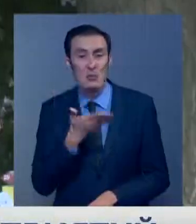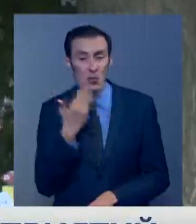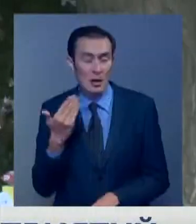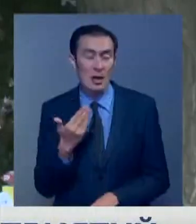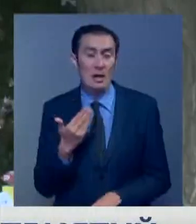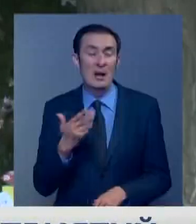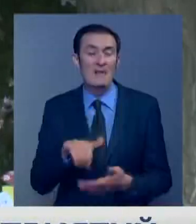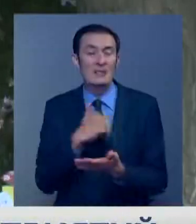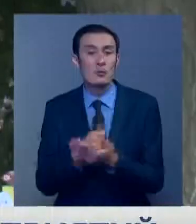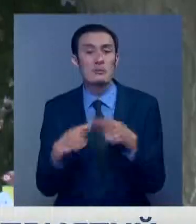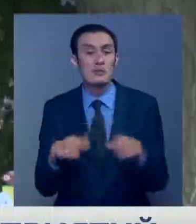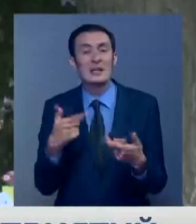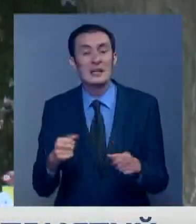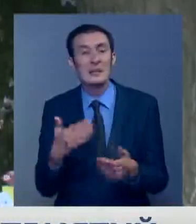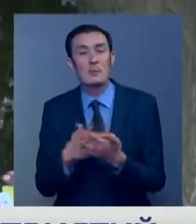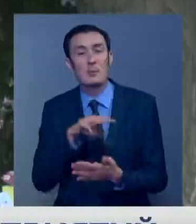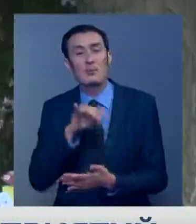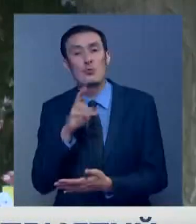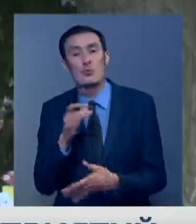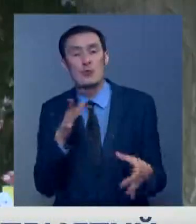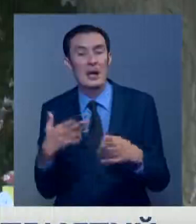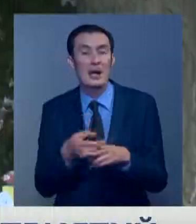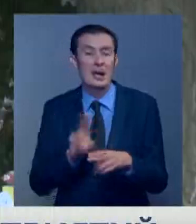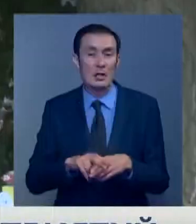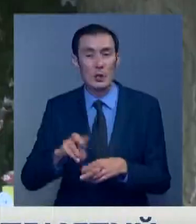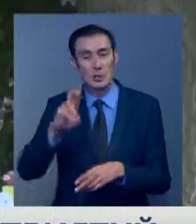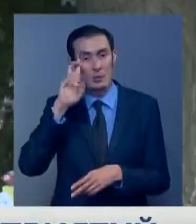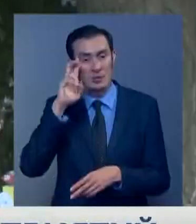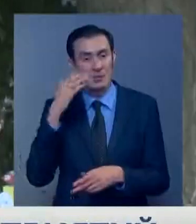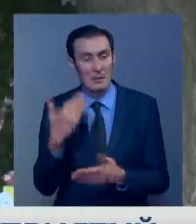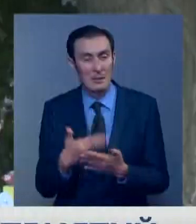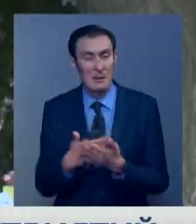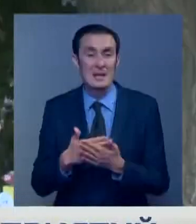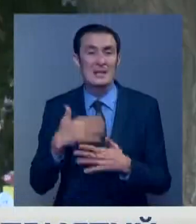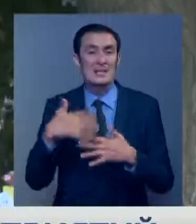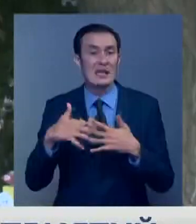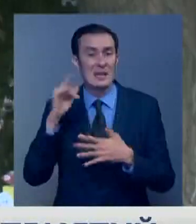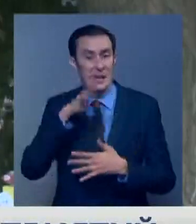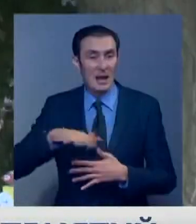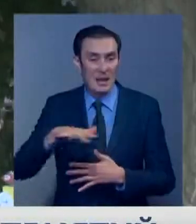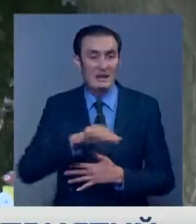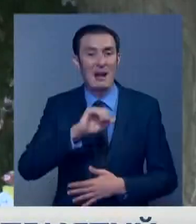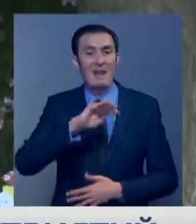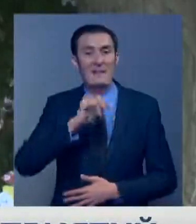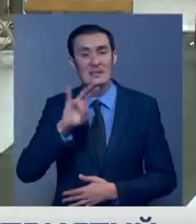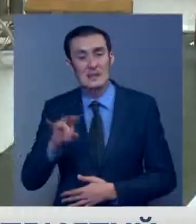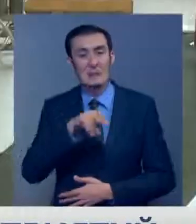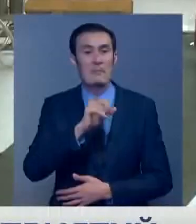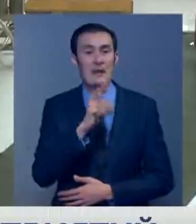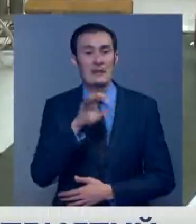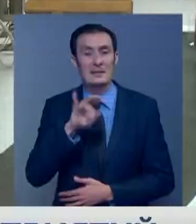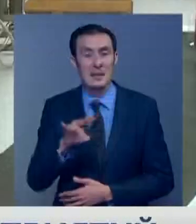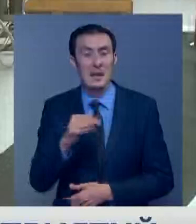Основные рынки сбыта, допустим, по муке, это страны Средней Азии, это Афганистан, это Пакистан.